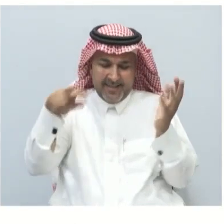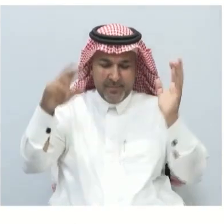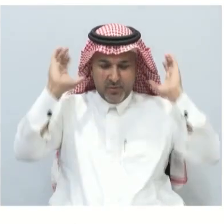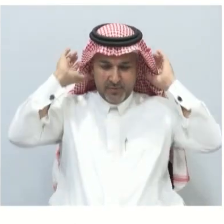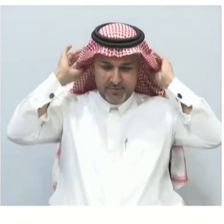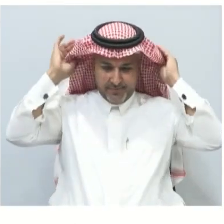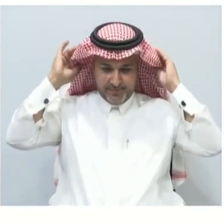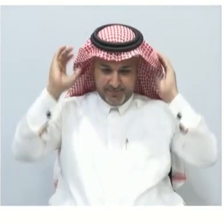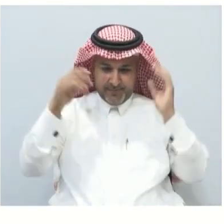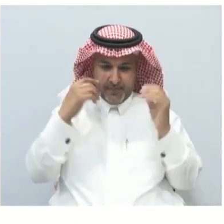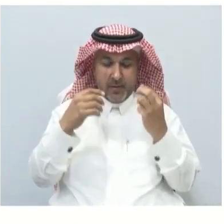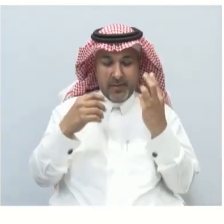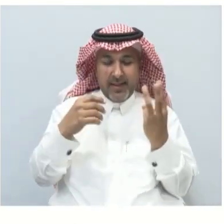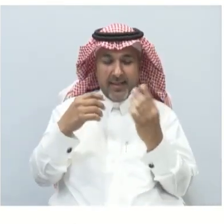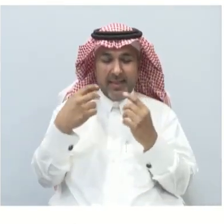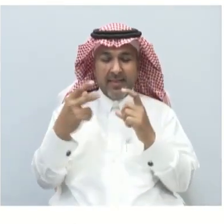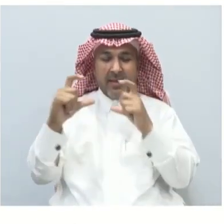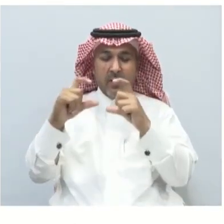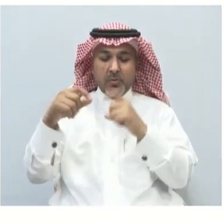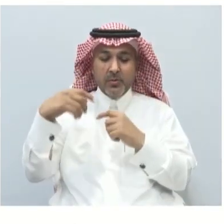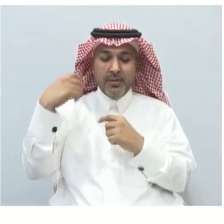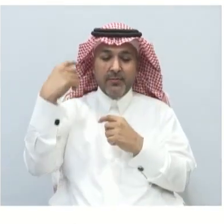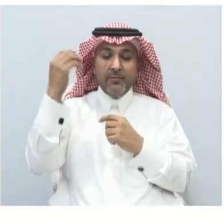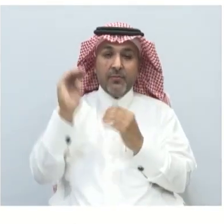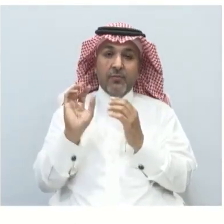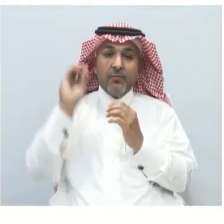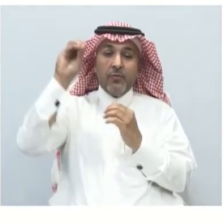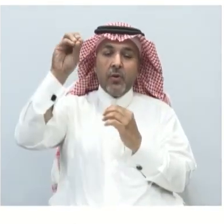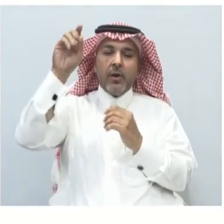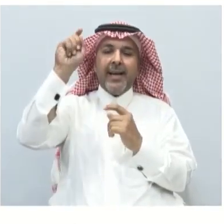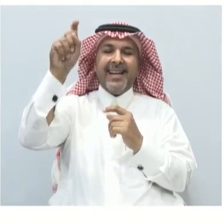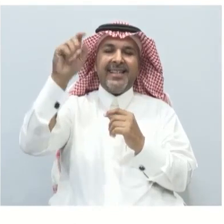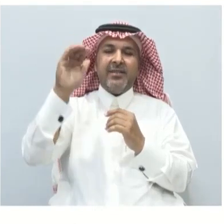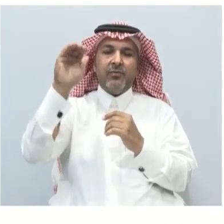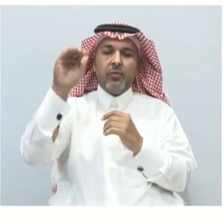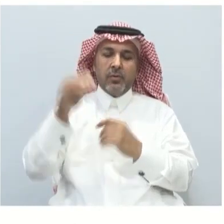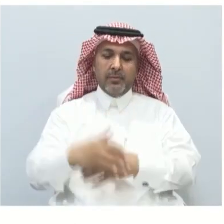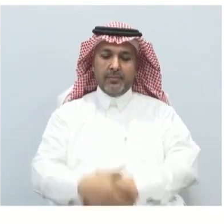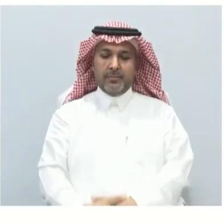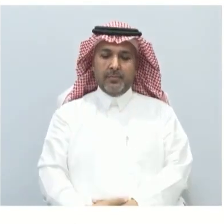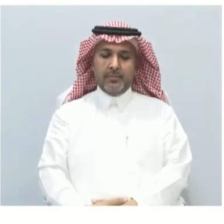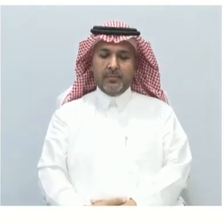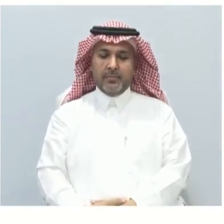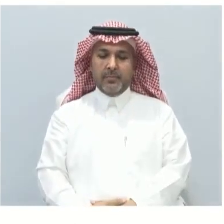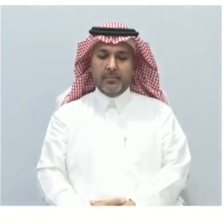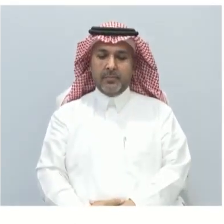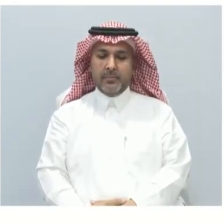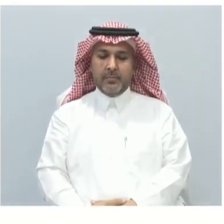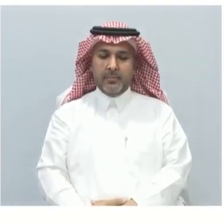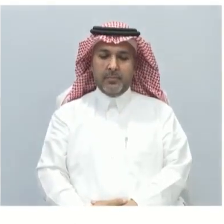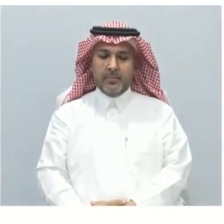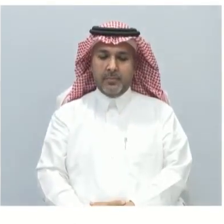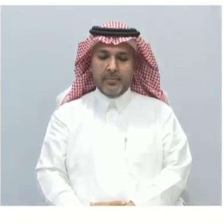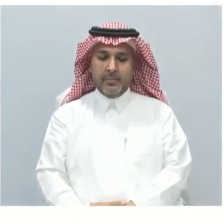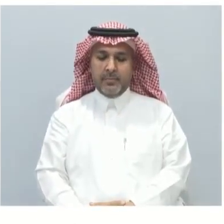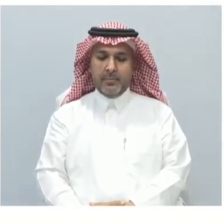ضرب اثنين ولاحظ ان الاكس وين جت جت على الاس جت على الاس يعني اثنين